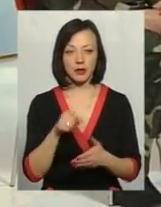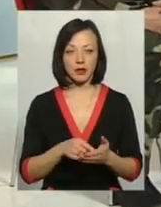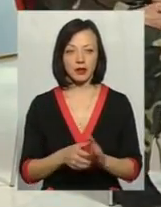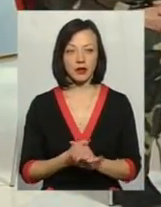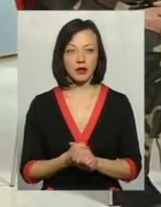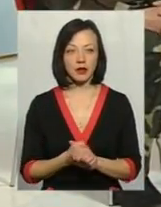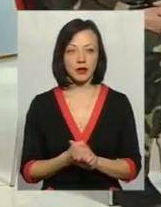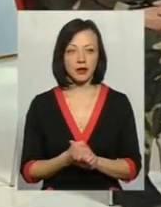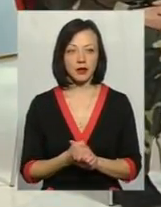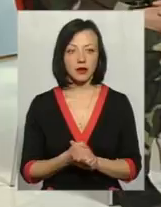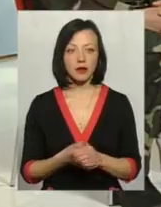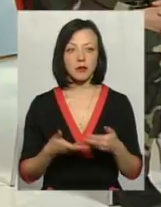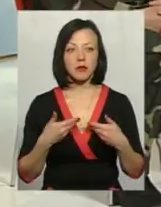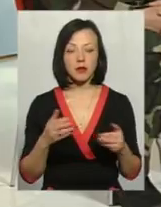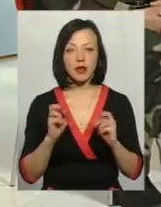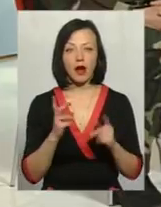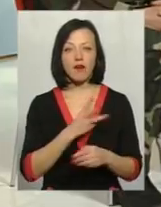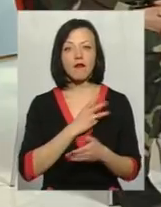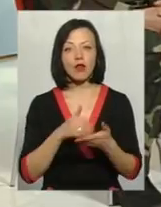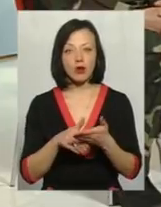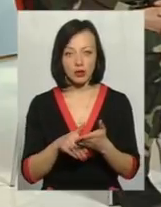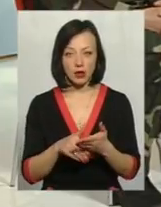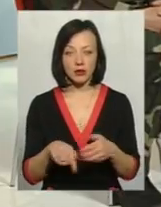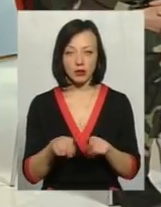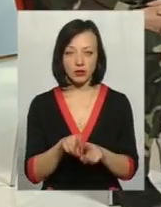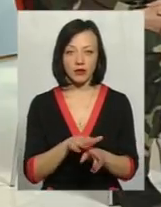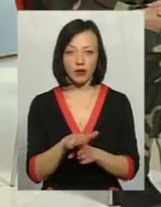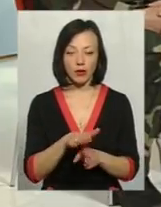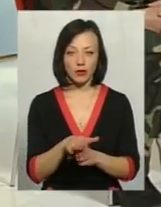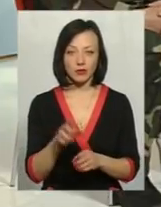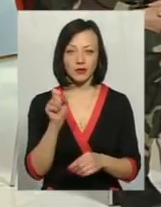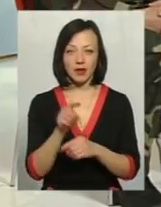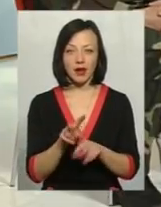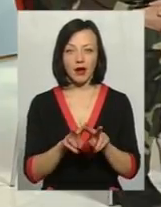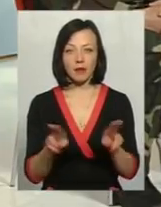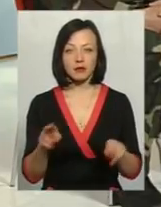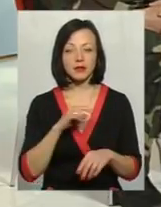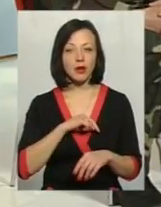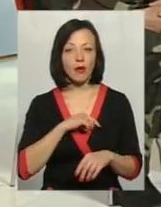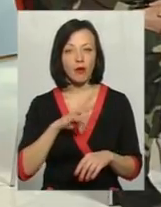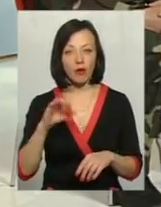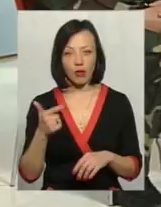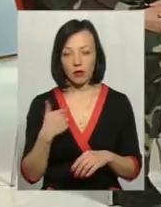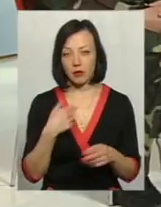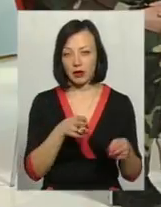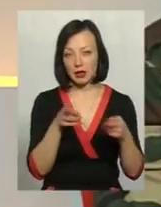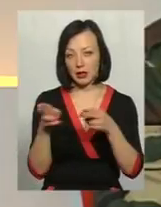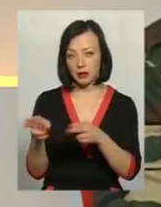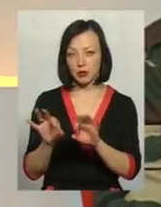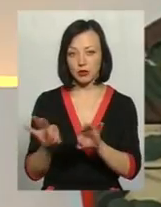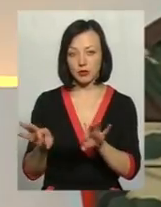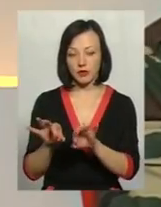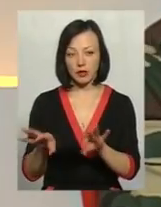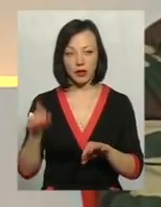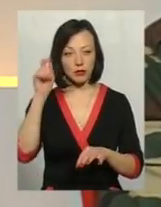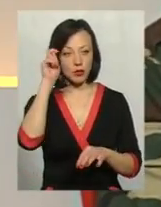Я вам скажу, ми так, як волонтери, ми теж виконуємо роль якби психолога, тому що ми їздимо, ми... Розповідаємо